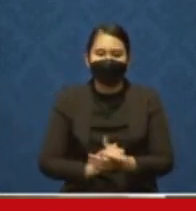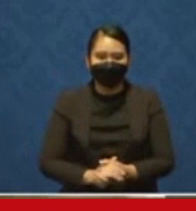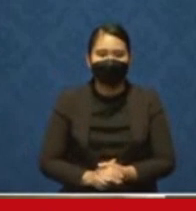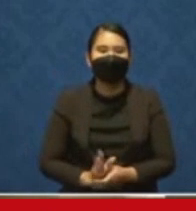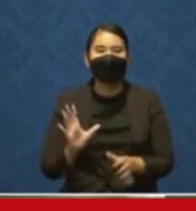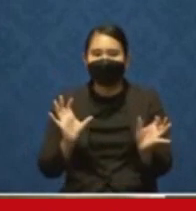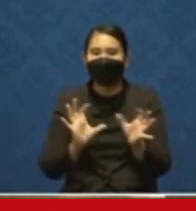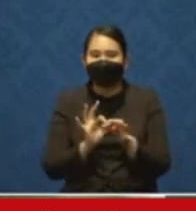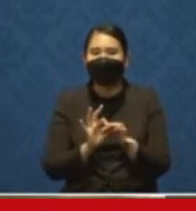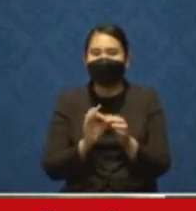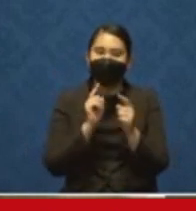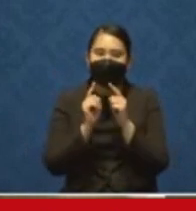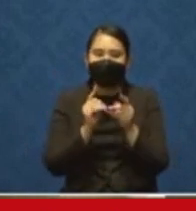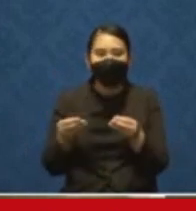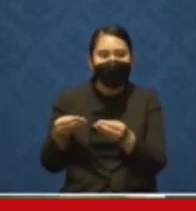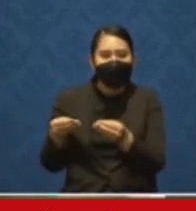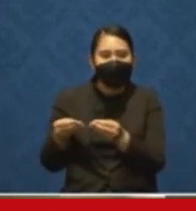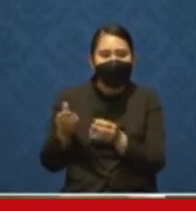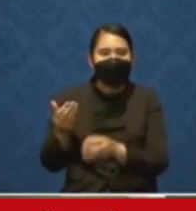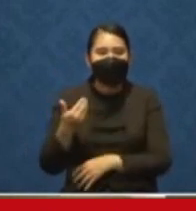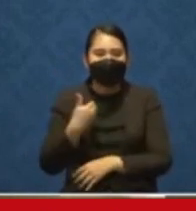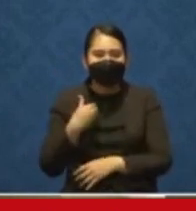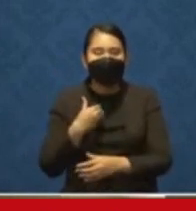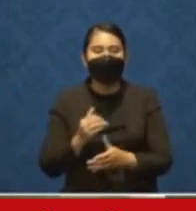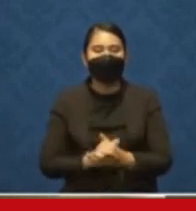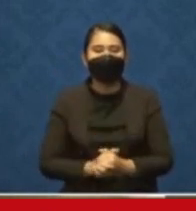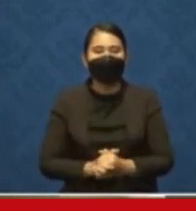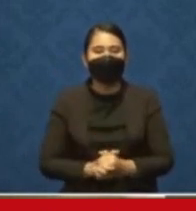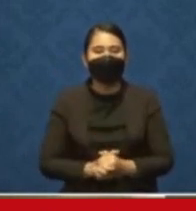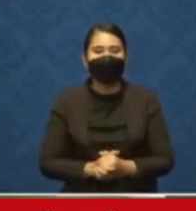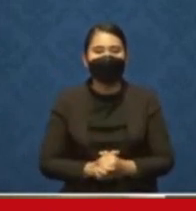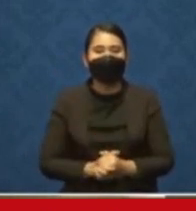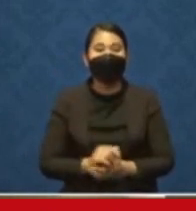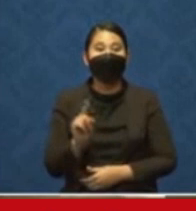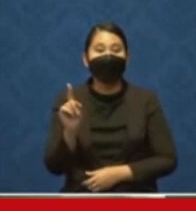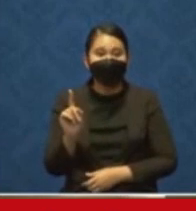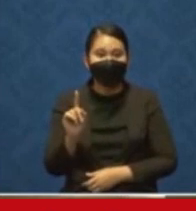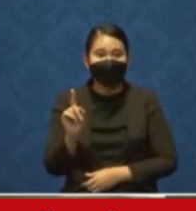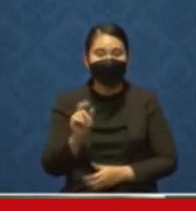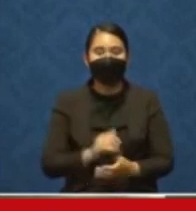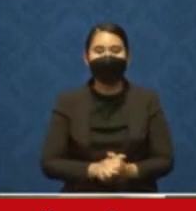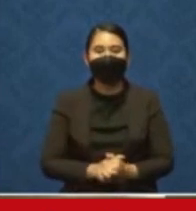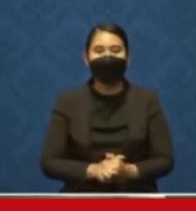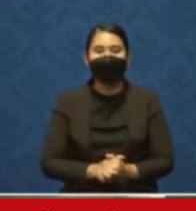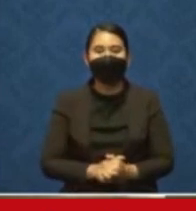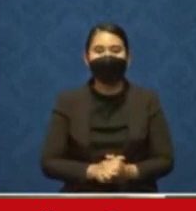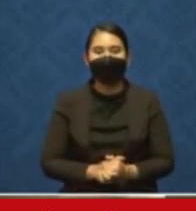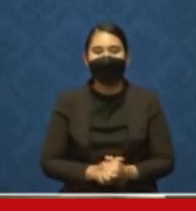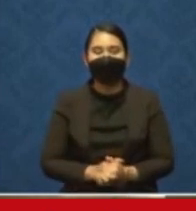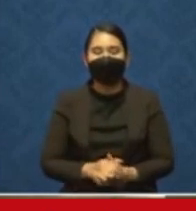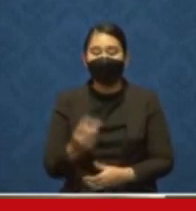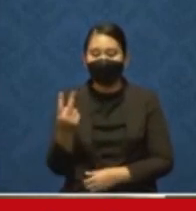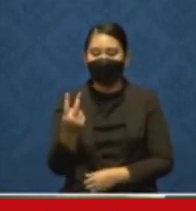ไงแต่เราก็เชื่อว่าเรื่องนี้นี่ก็ต้องมีนอกมีในตัว